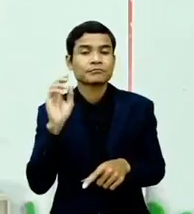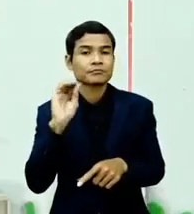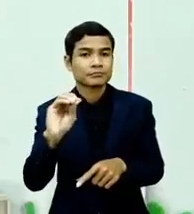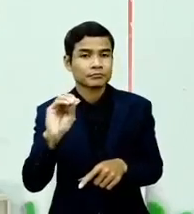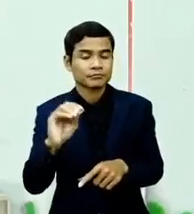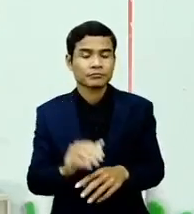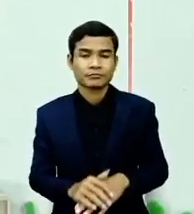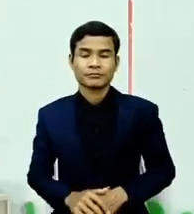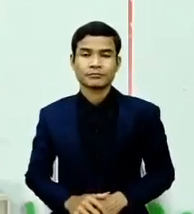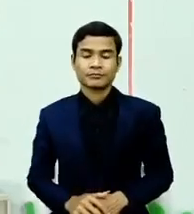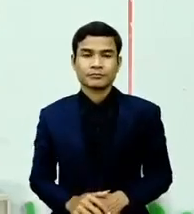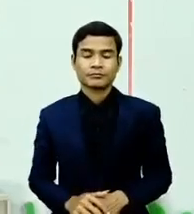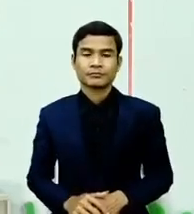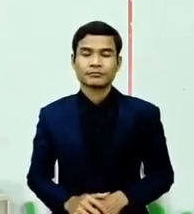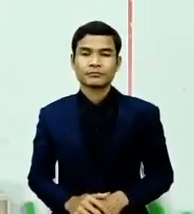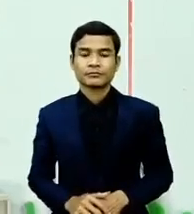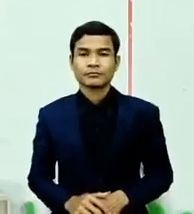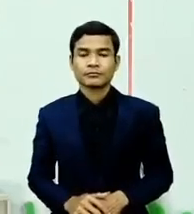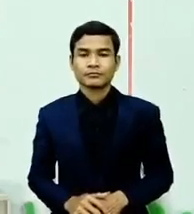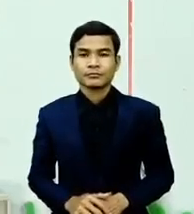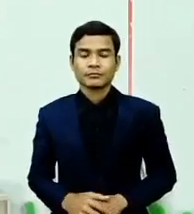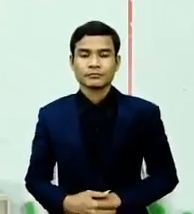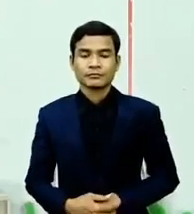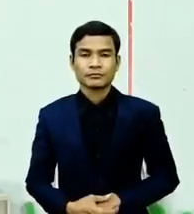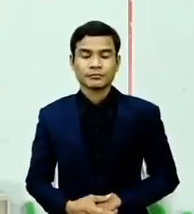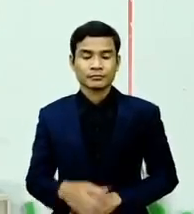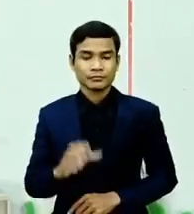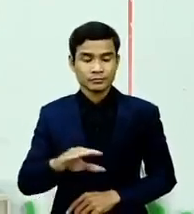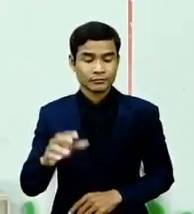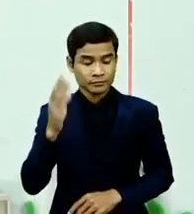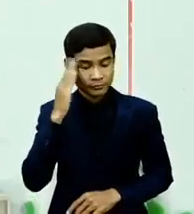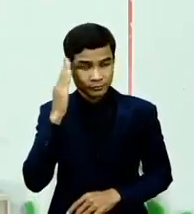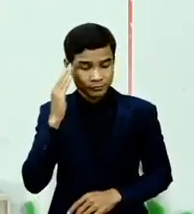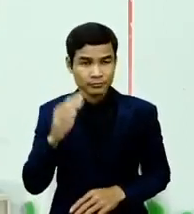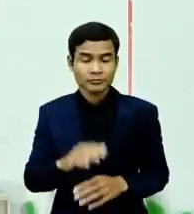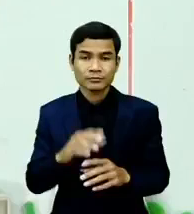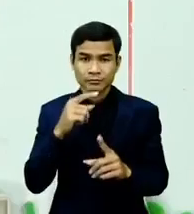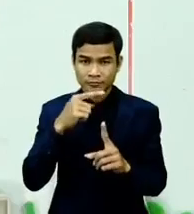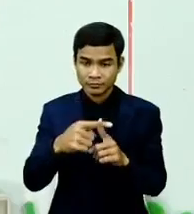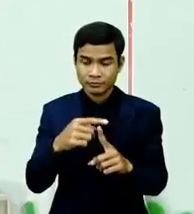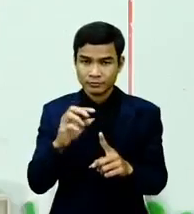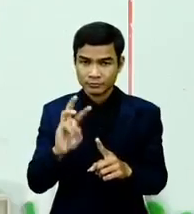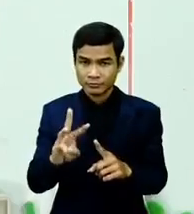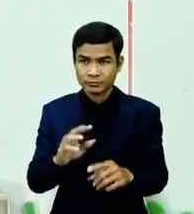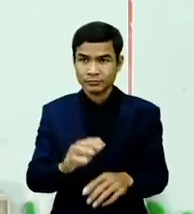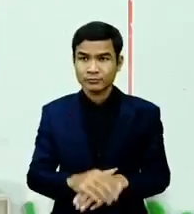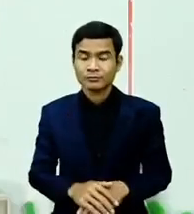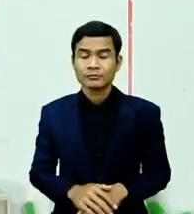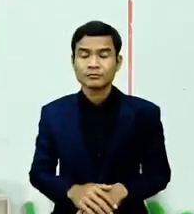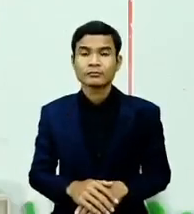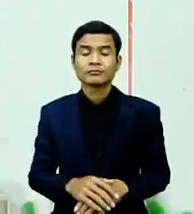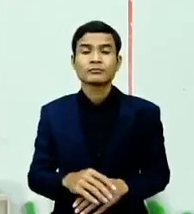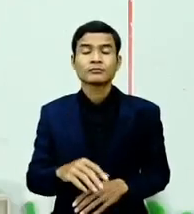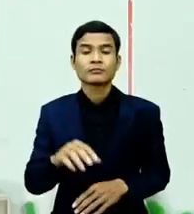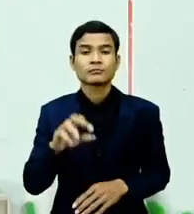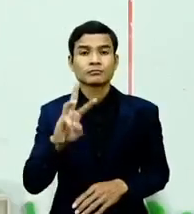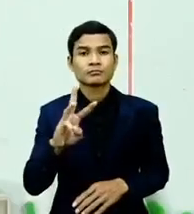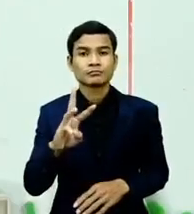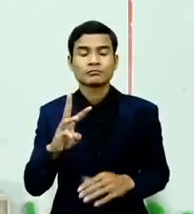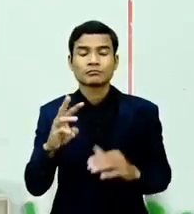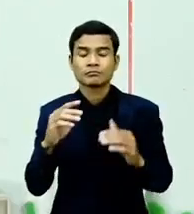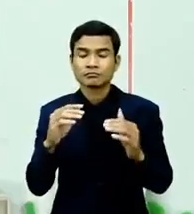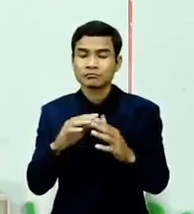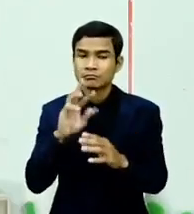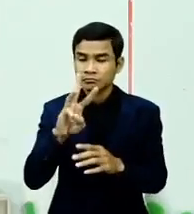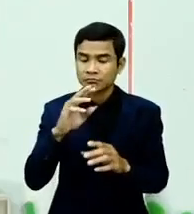ដែរចាកូនដឹងអត់ហើយបូក3ចាបូក3ចា3នេះគឺតាងឲ្យយ៉ា